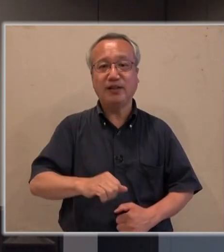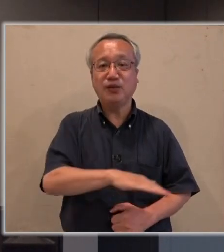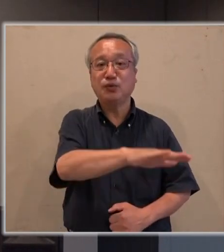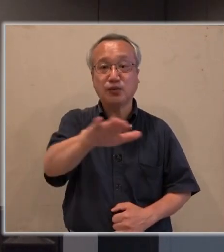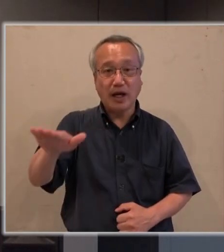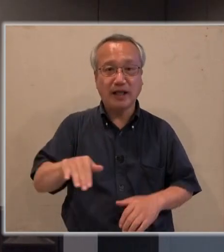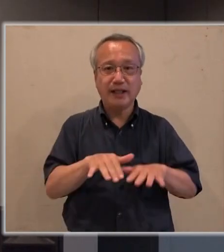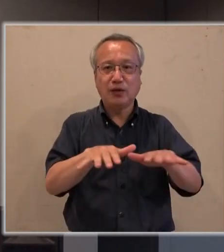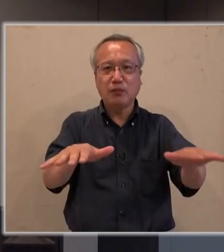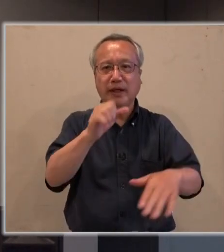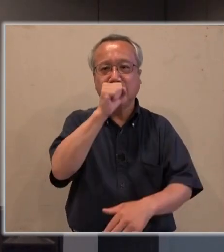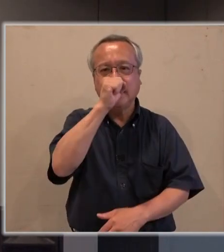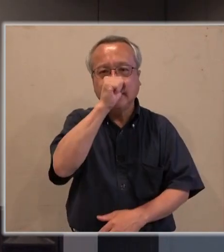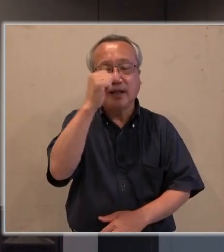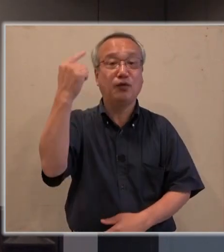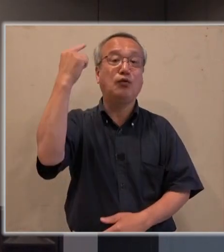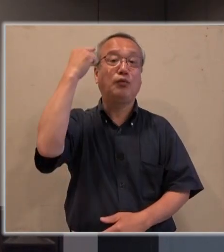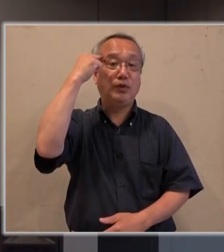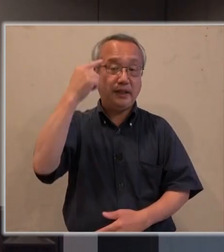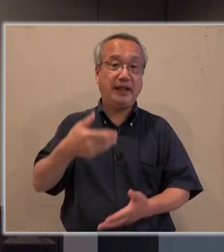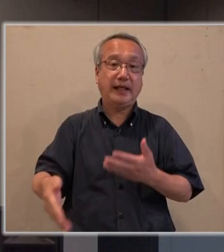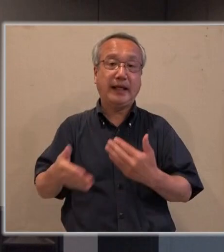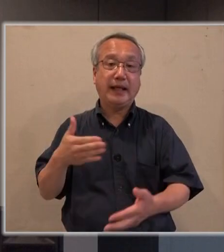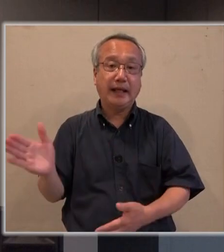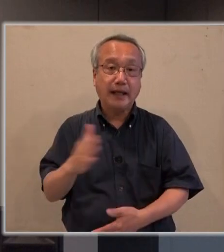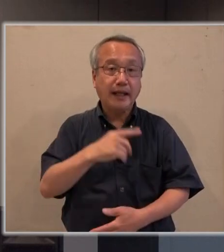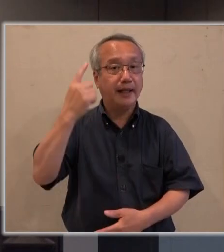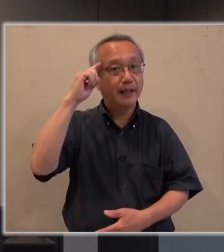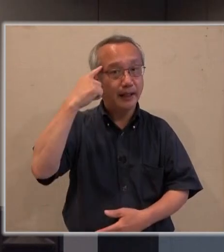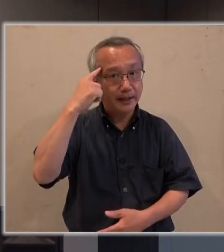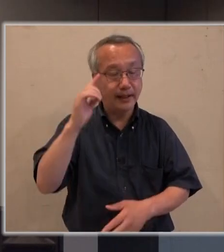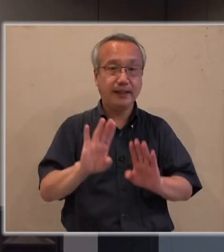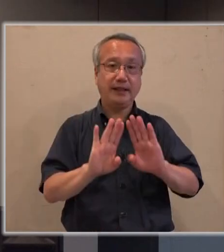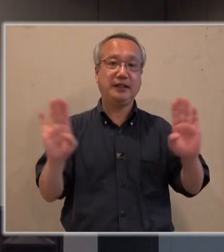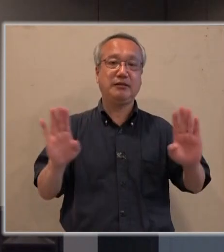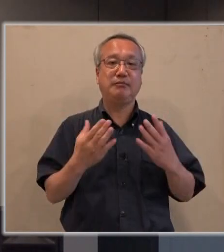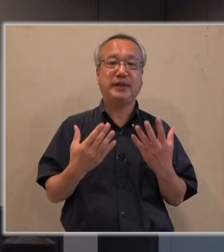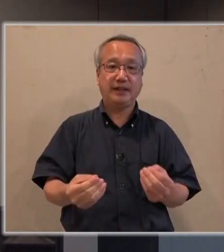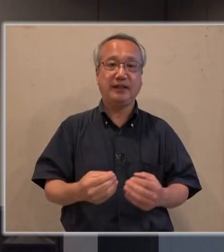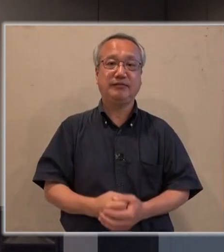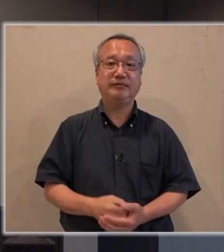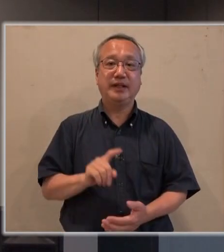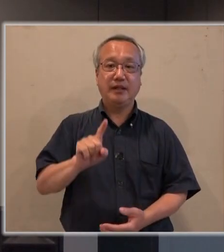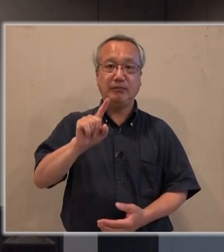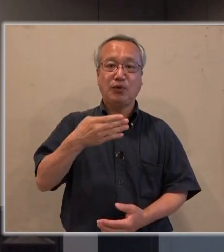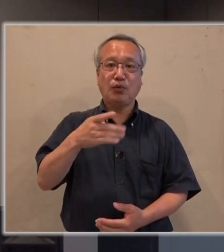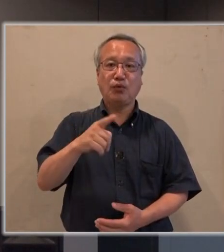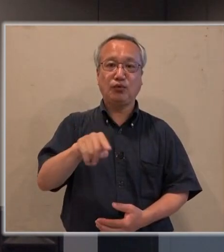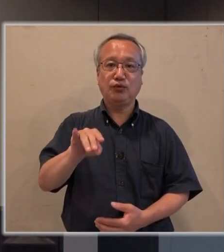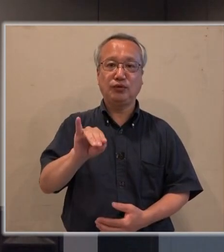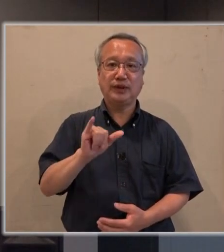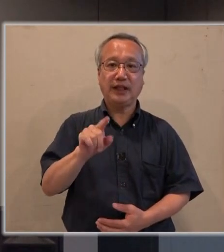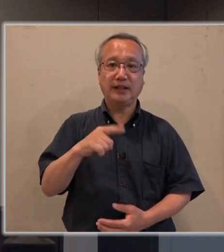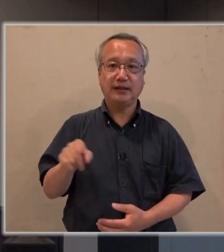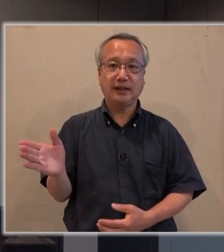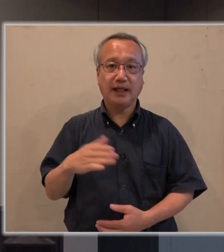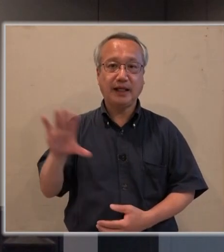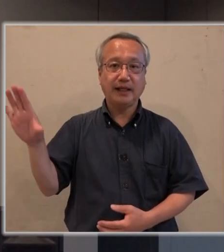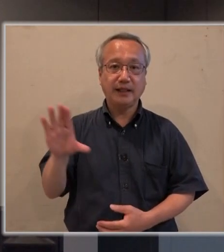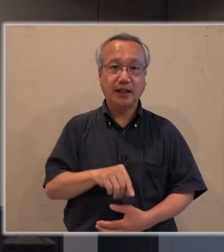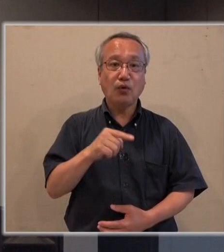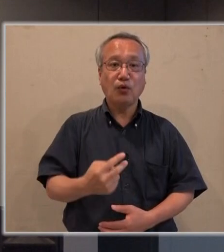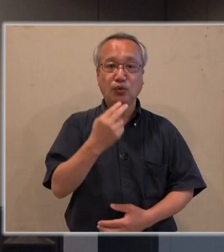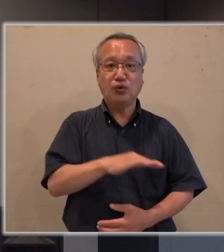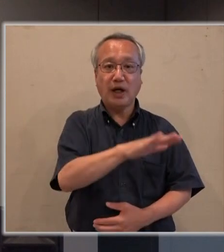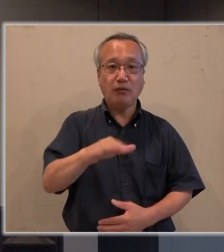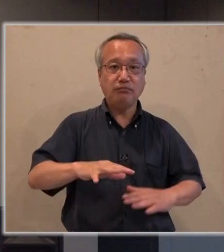というふうに、この大会の経験から考えるようになりました。ピョンチャンから帰ってきて、そんな空間を広げるために